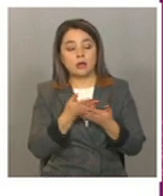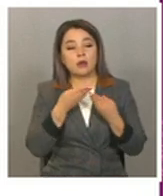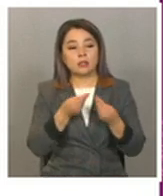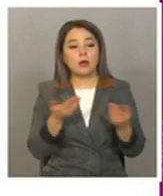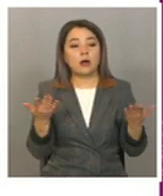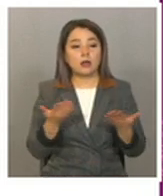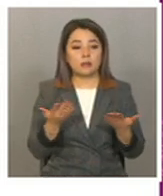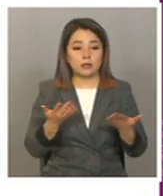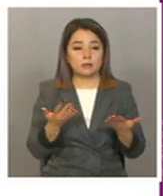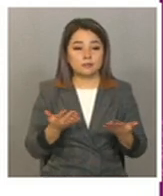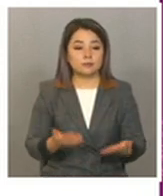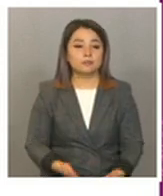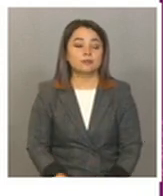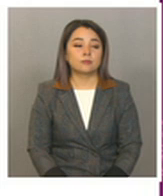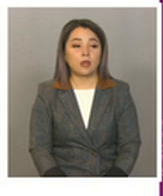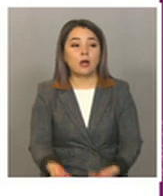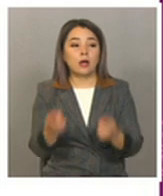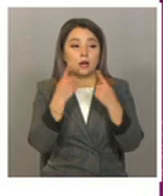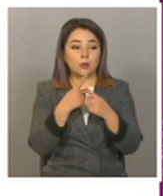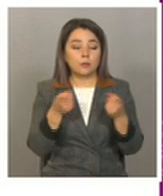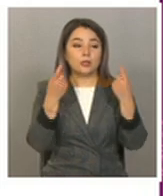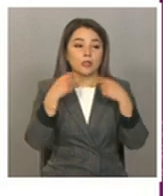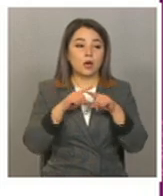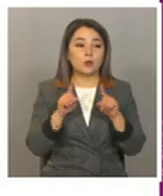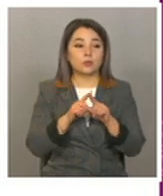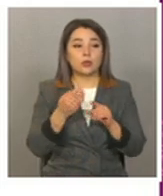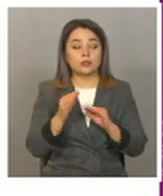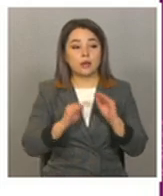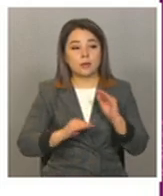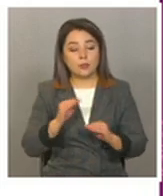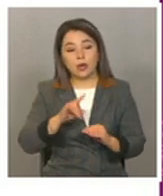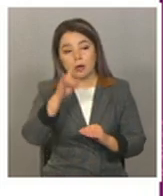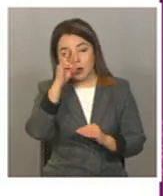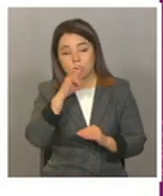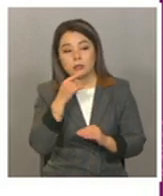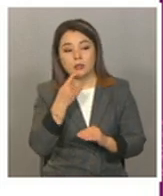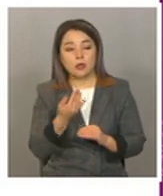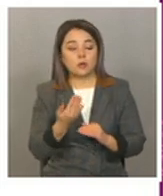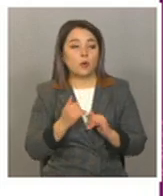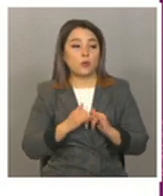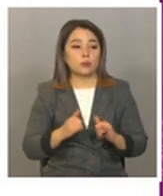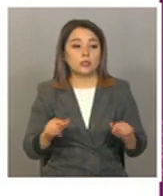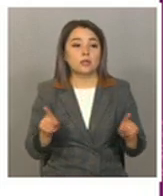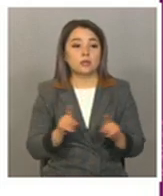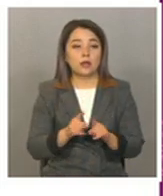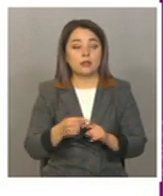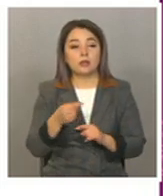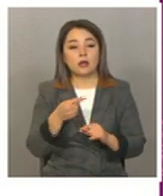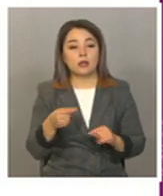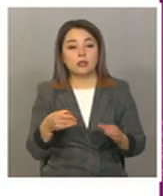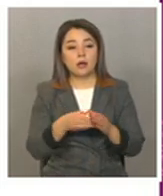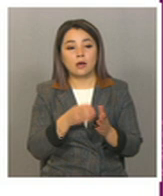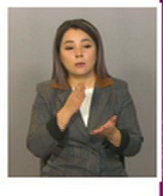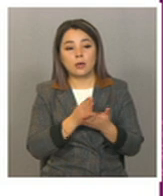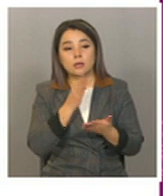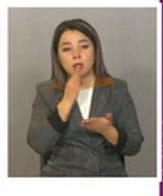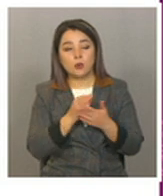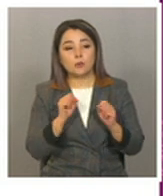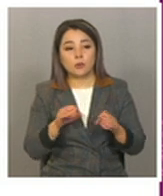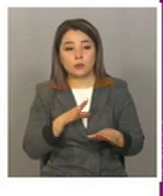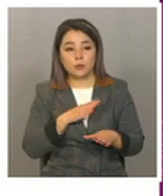қандай? Ақпараттық технологиялар қазақ тілінің өркендеуіне кері әсерін тигізуі мүмкін